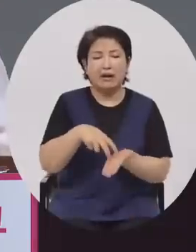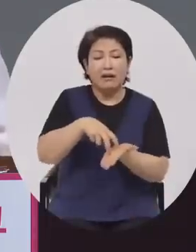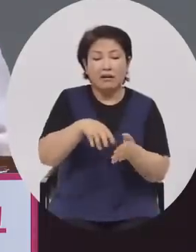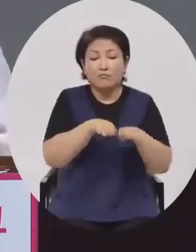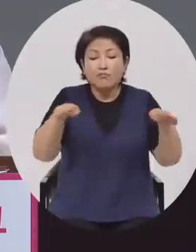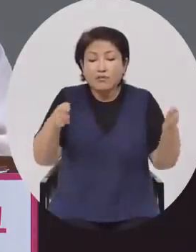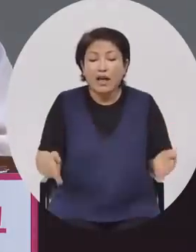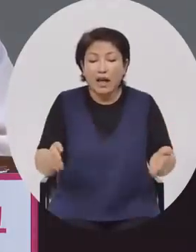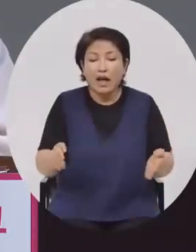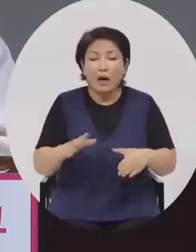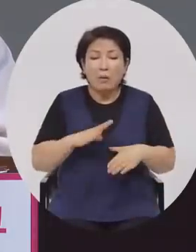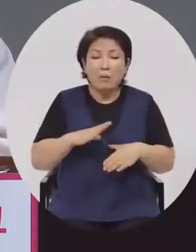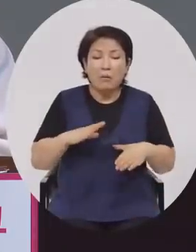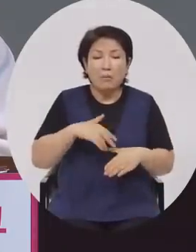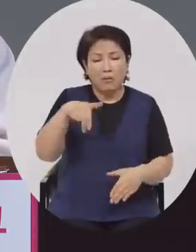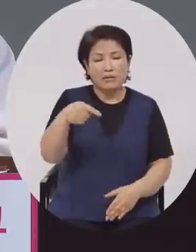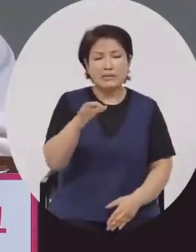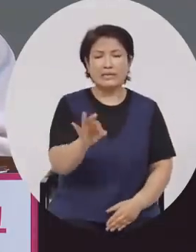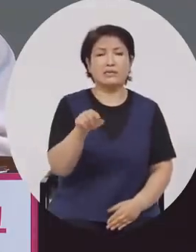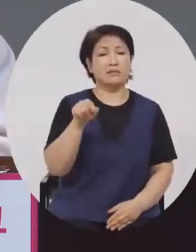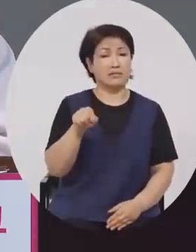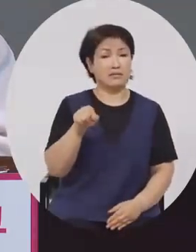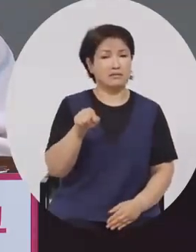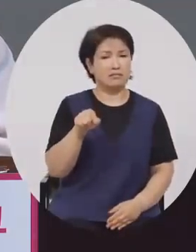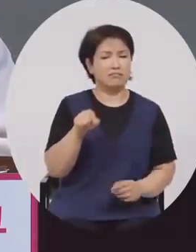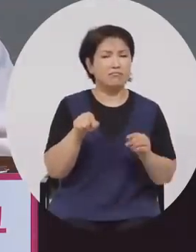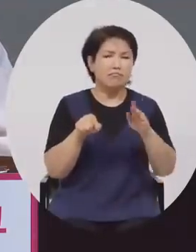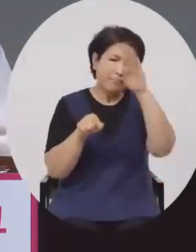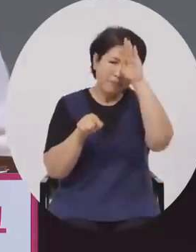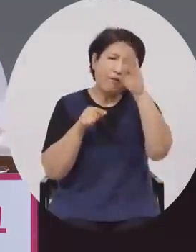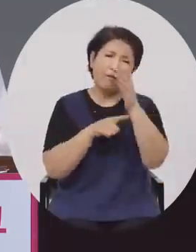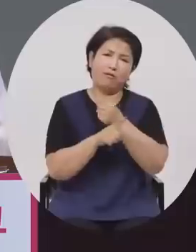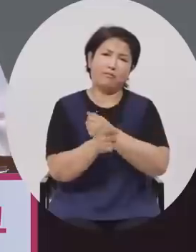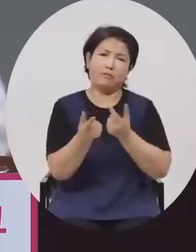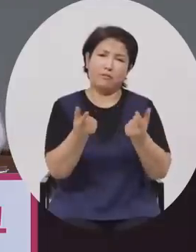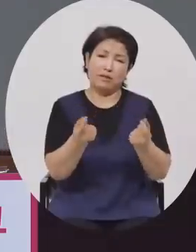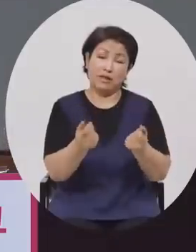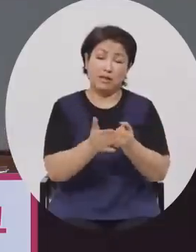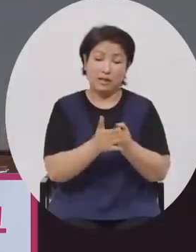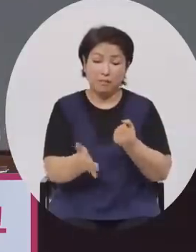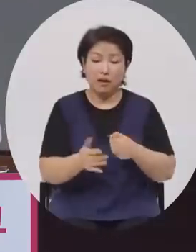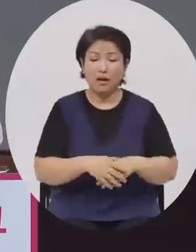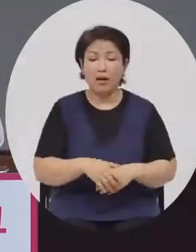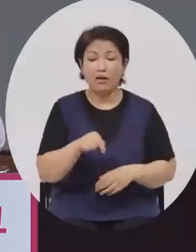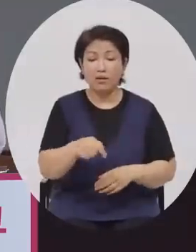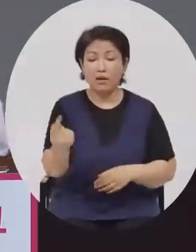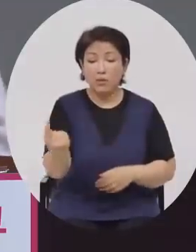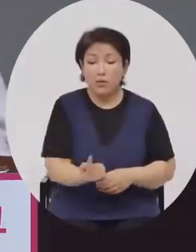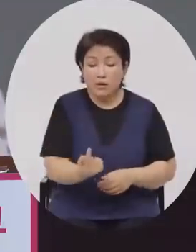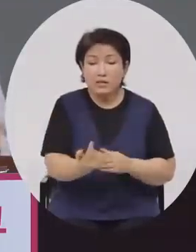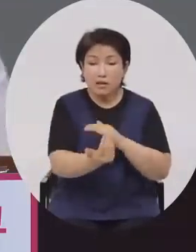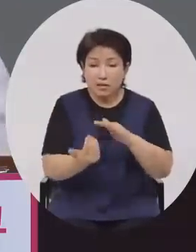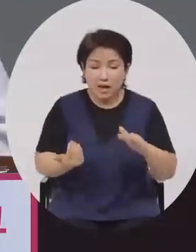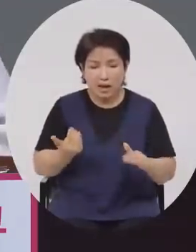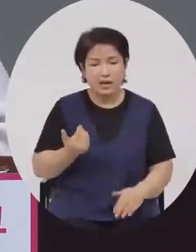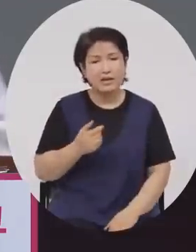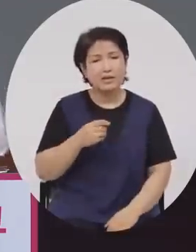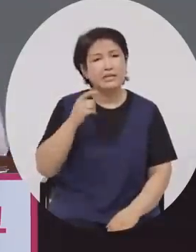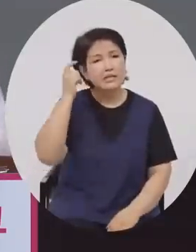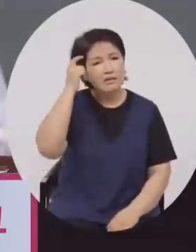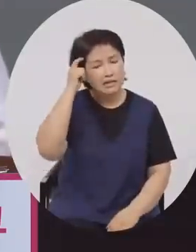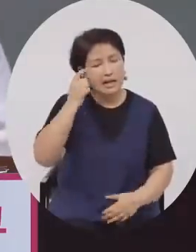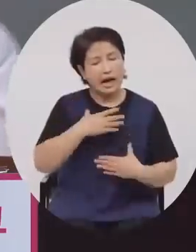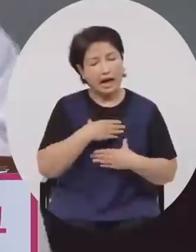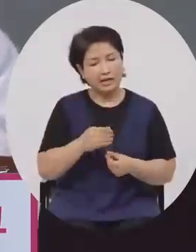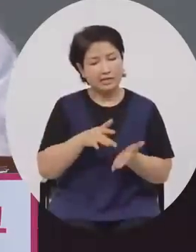무대 공포증. 뭐 이것도 병이에요. 아시겠어요? 그러면 여기에 뭘 먹고 올라온다? 신경 안정제를